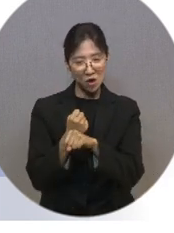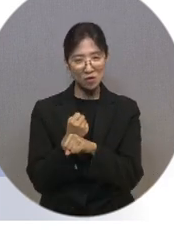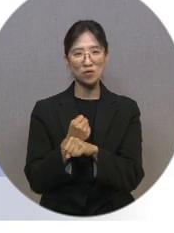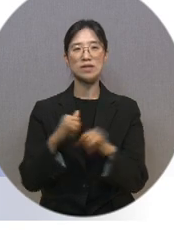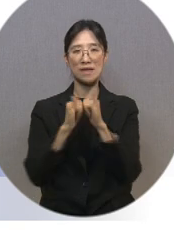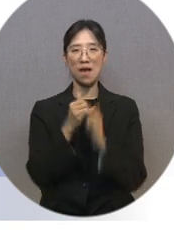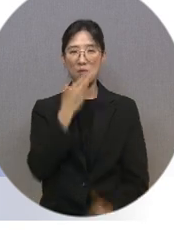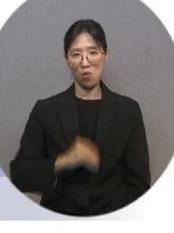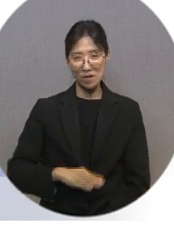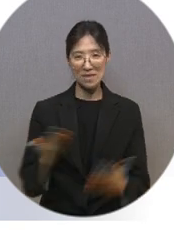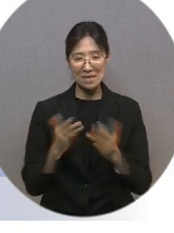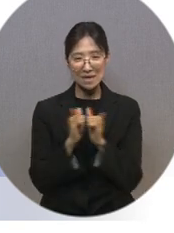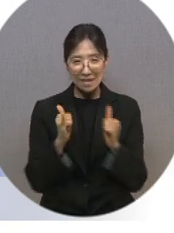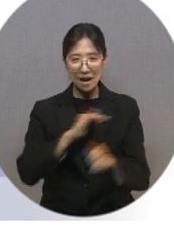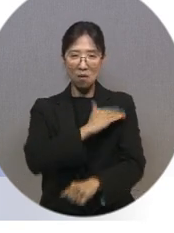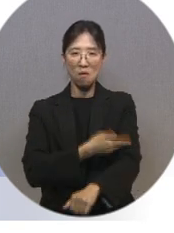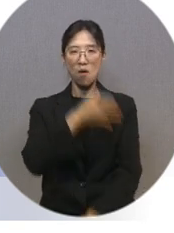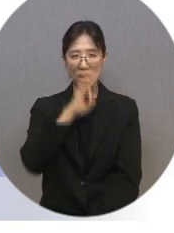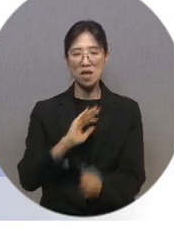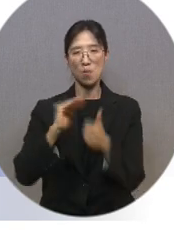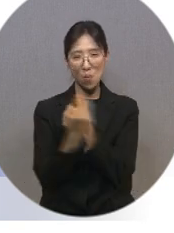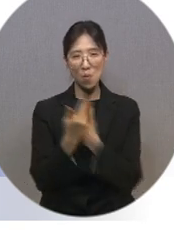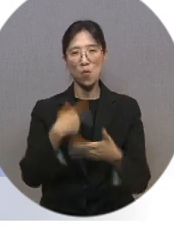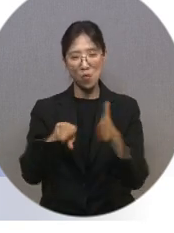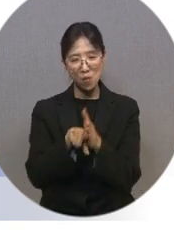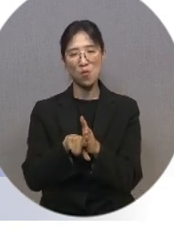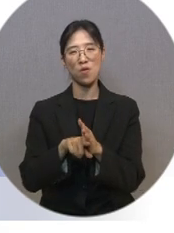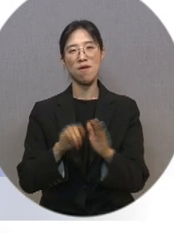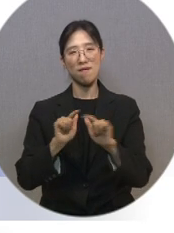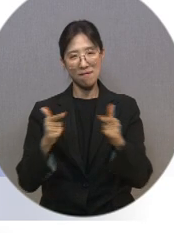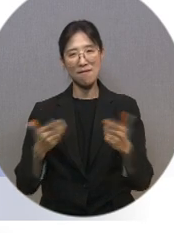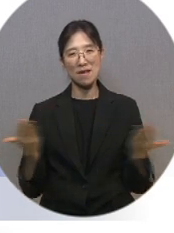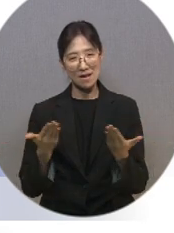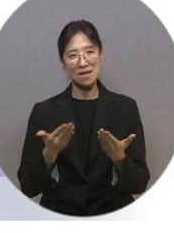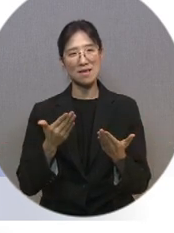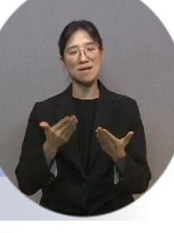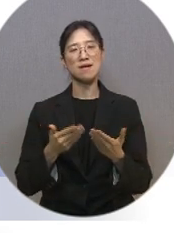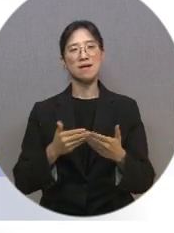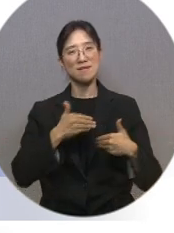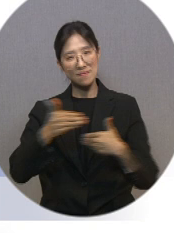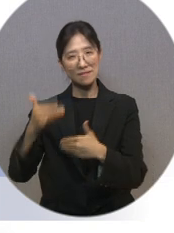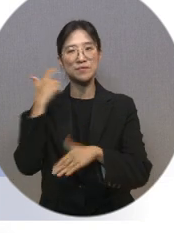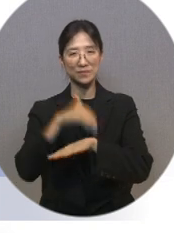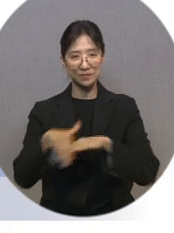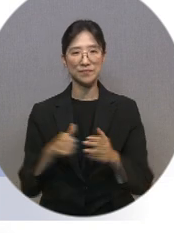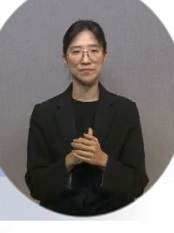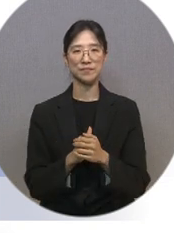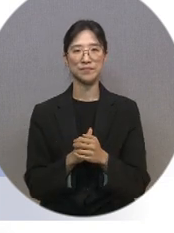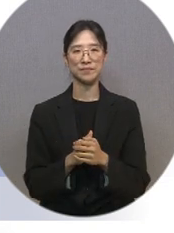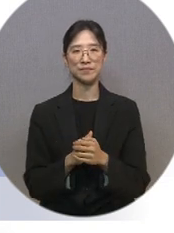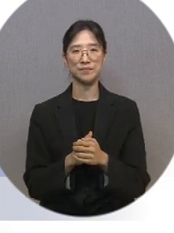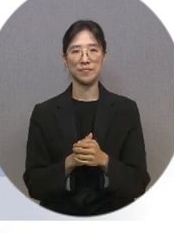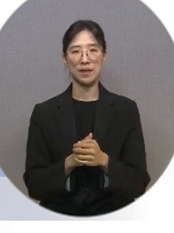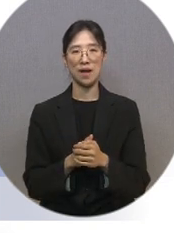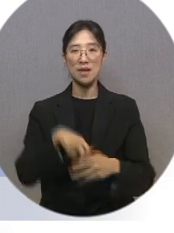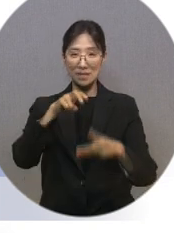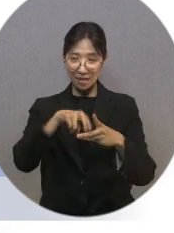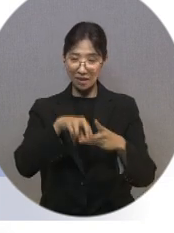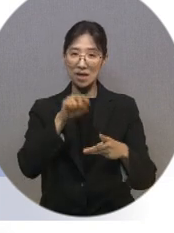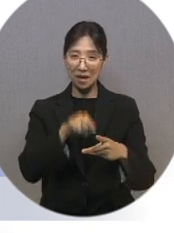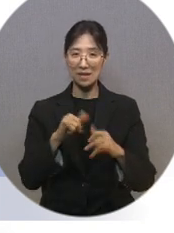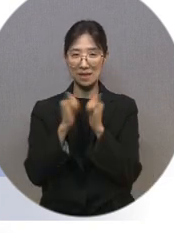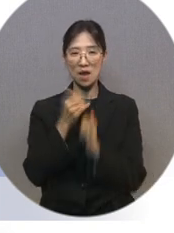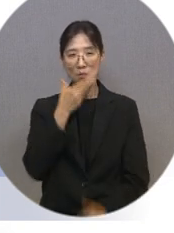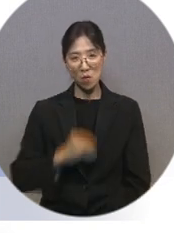종사자의 권익보호를 위해 필요한 업무를 수행할 예정입니다 한편 종사자 권익지원 센터는